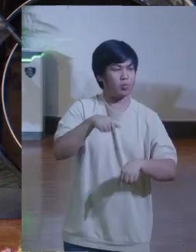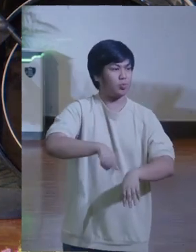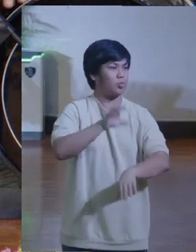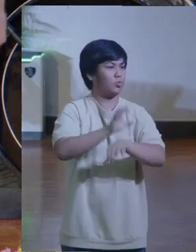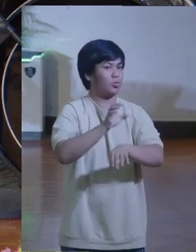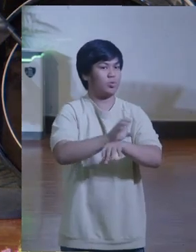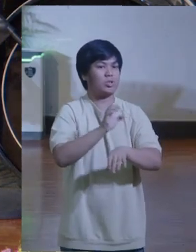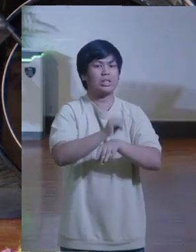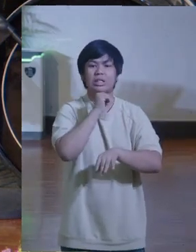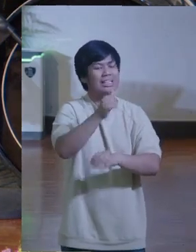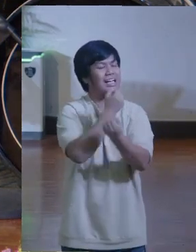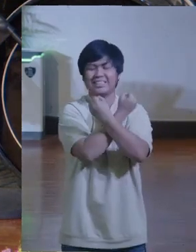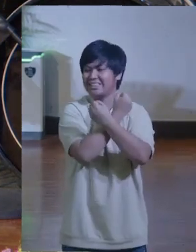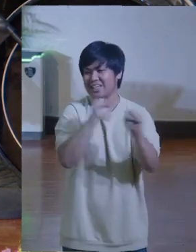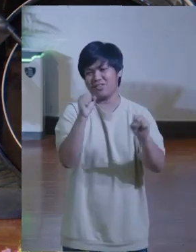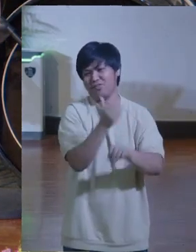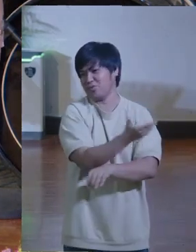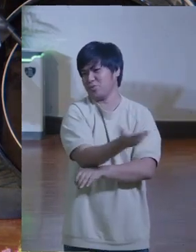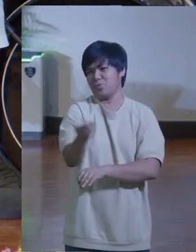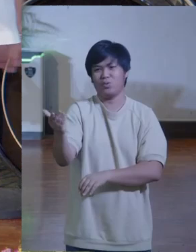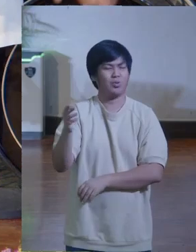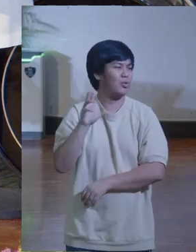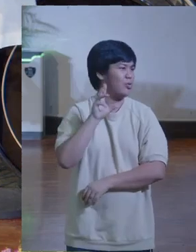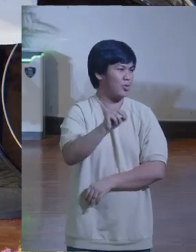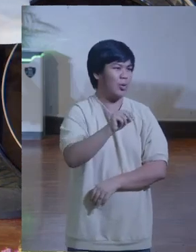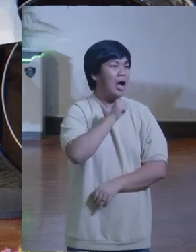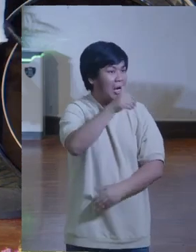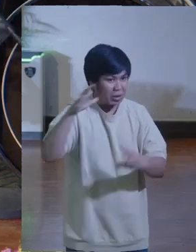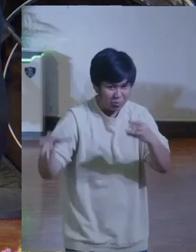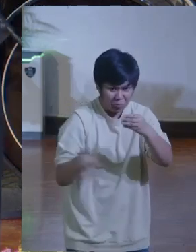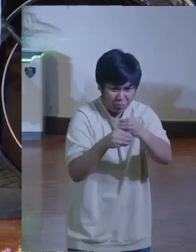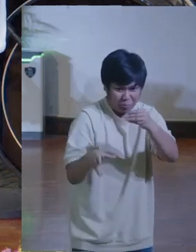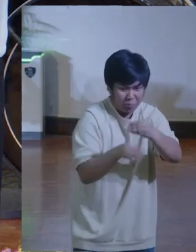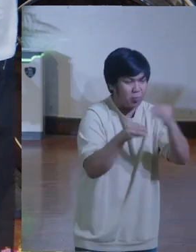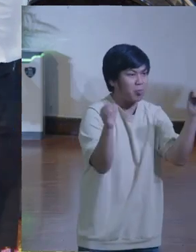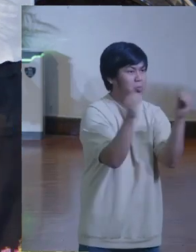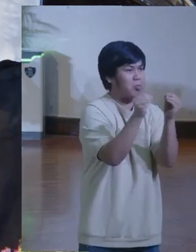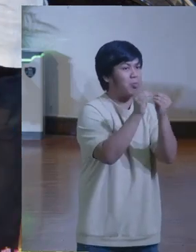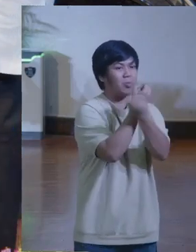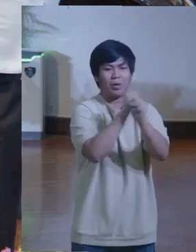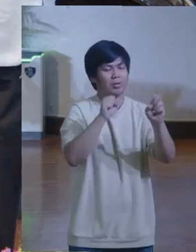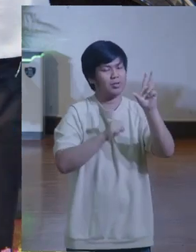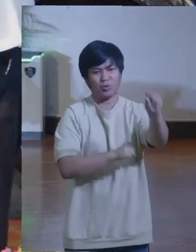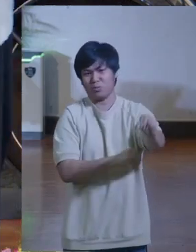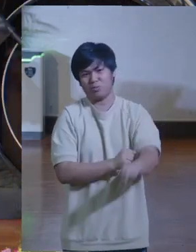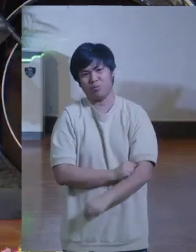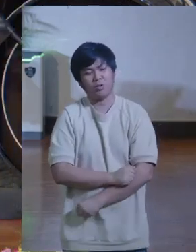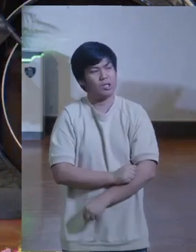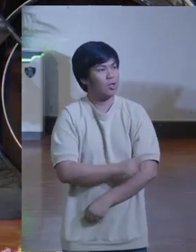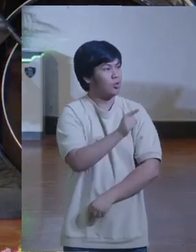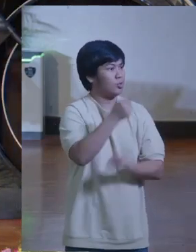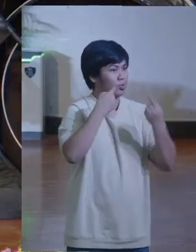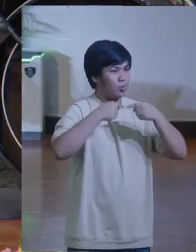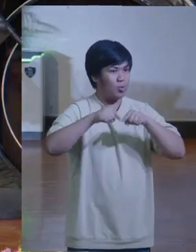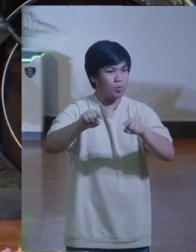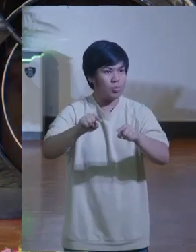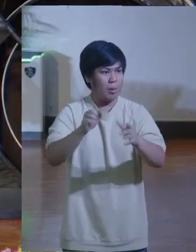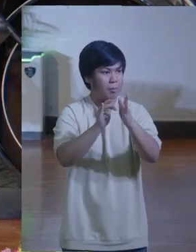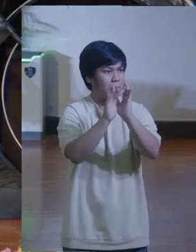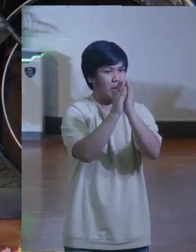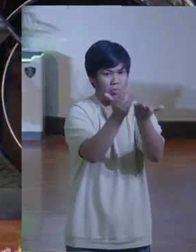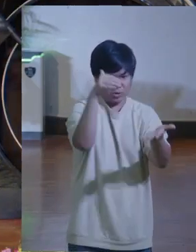services ng GCF, hindi po dinadagdag para sa inyong kaligtasan. Yung pag-attend ninyo ng growth group,